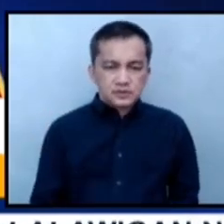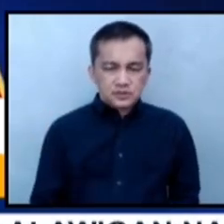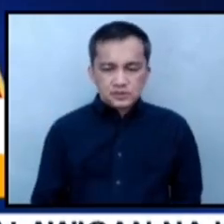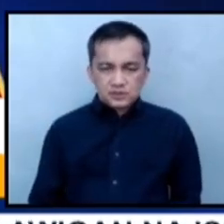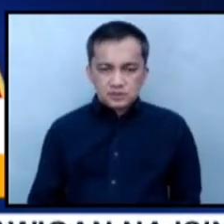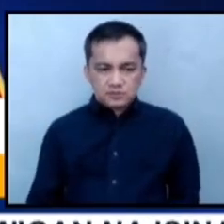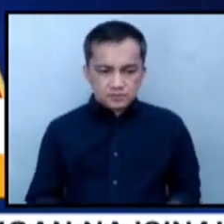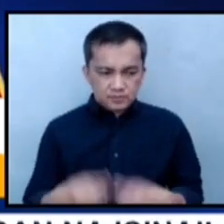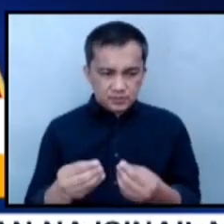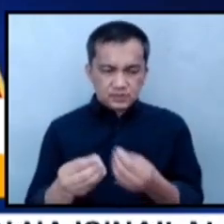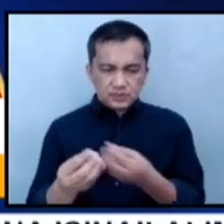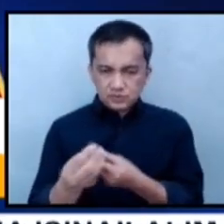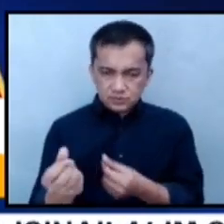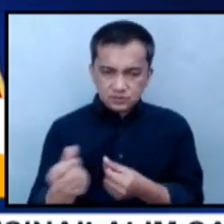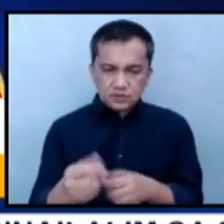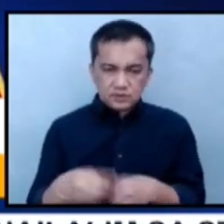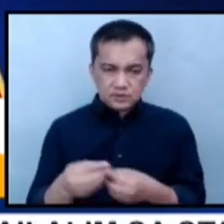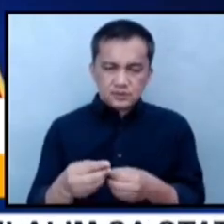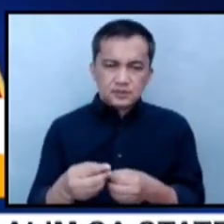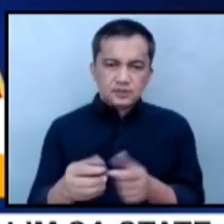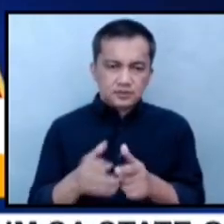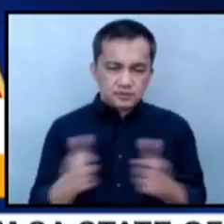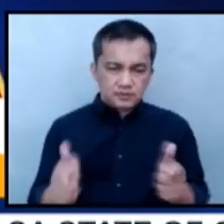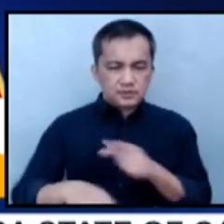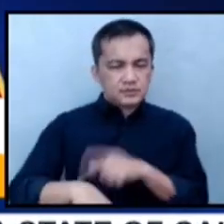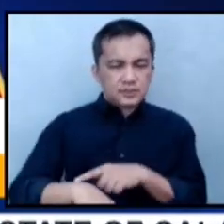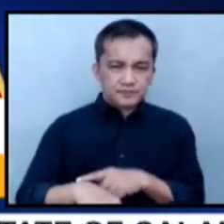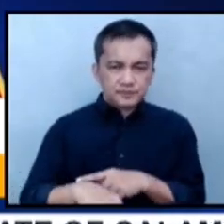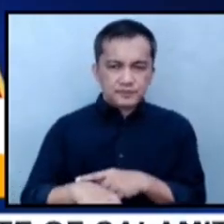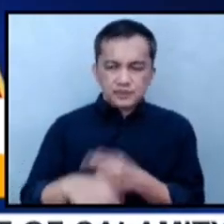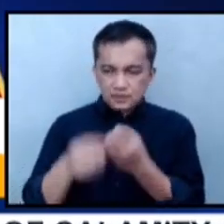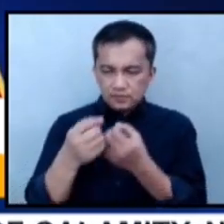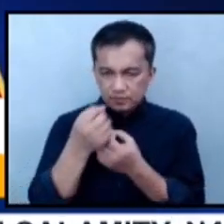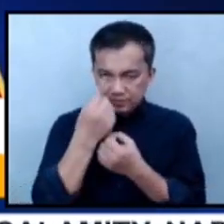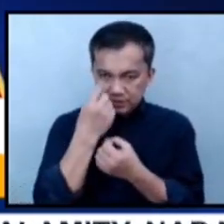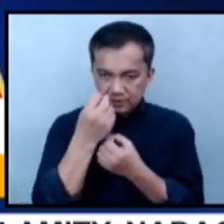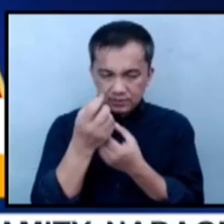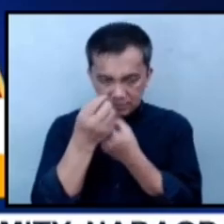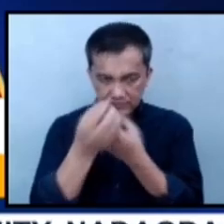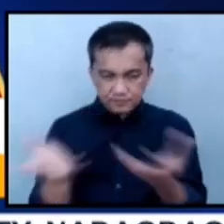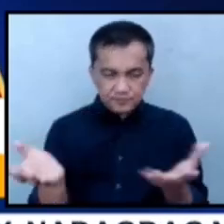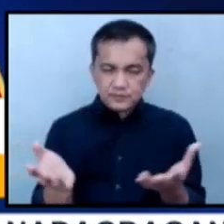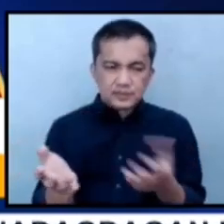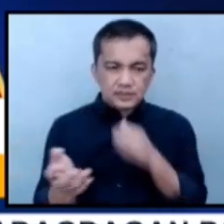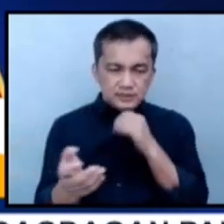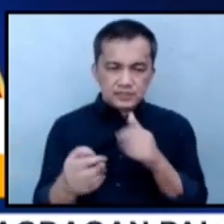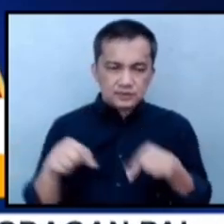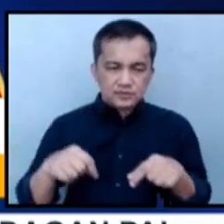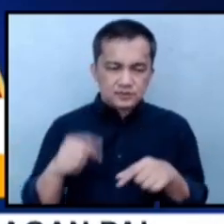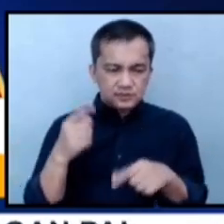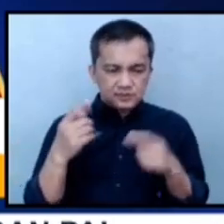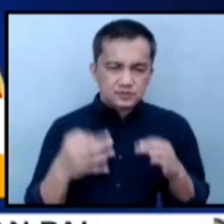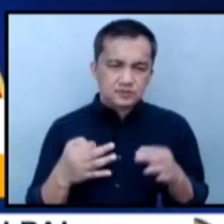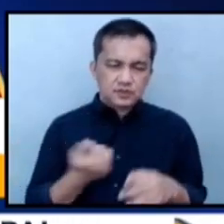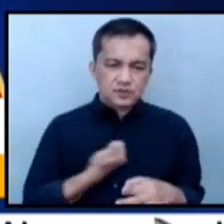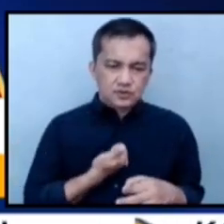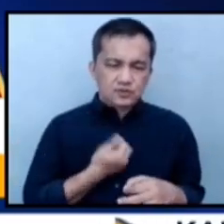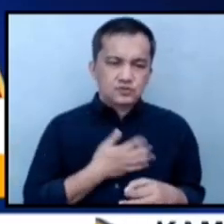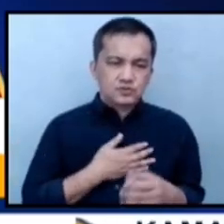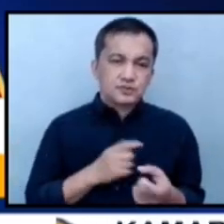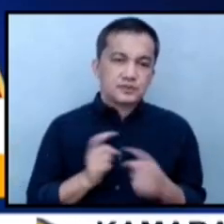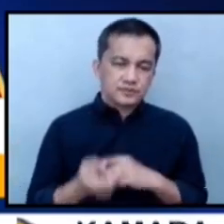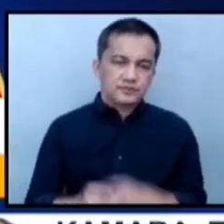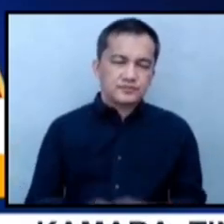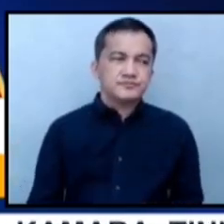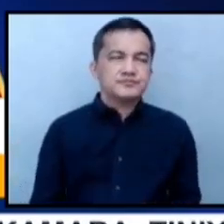dito bigyan pa natin sila mas malaking panahon at ipaintindi sa lahat na hindi naman ito desisyon lang dahil gusto lang nating magbago Meron